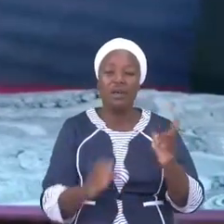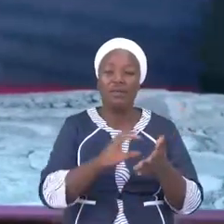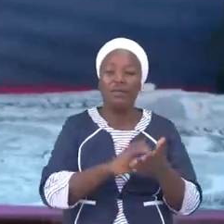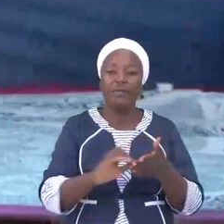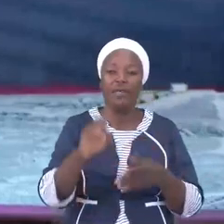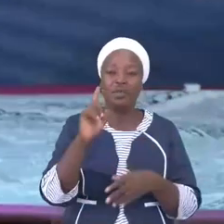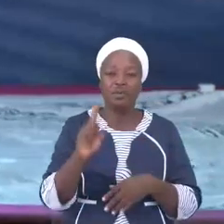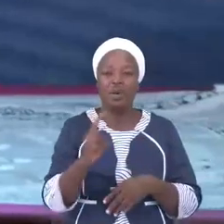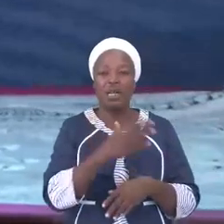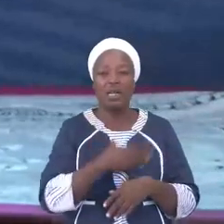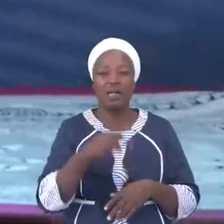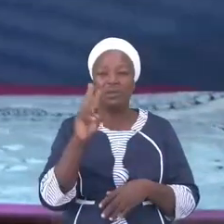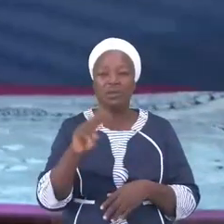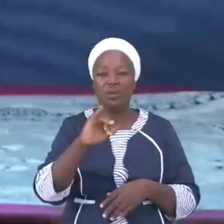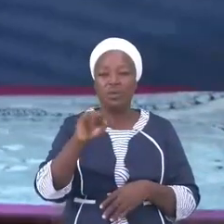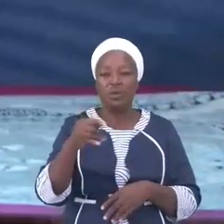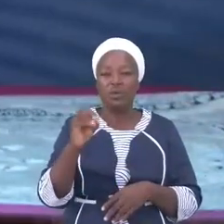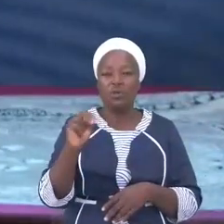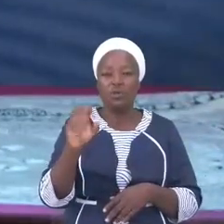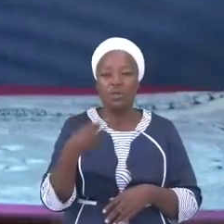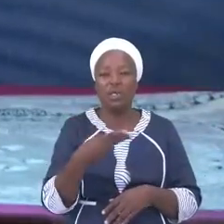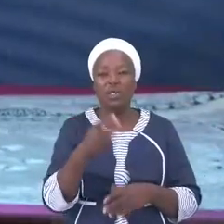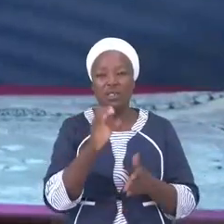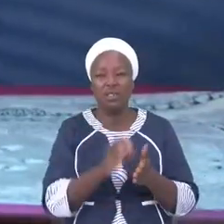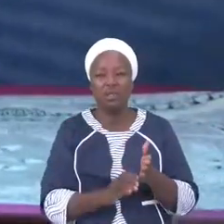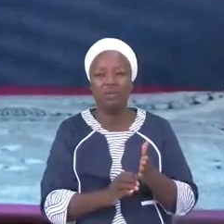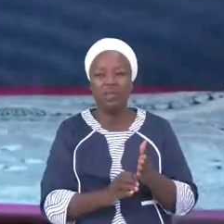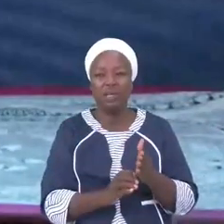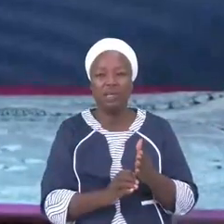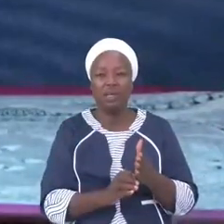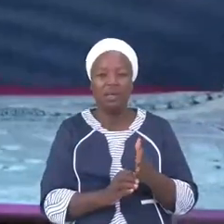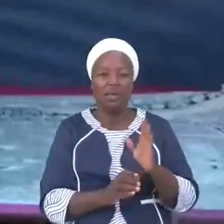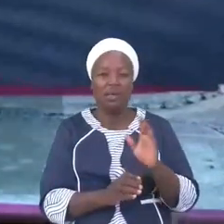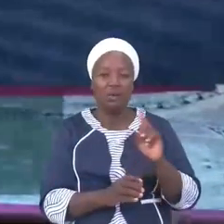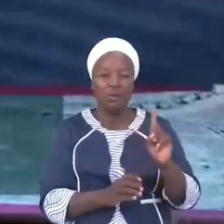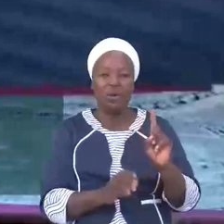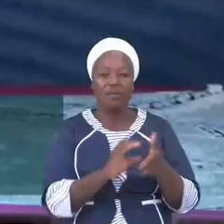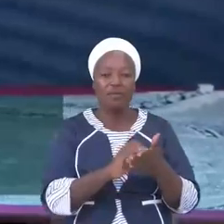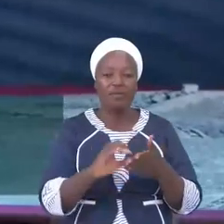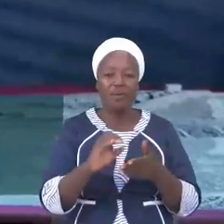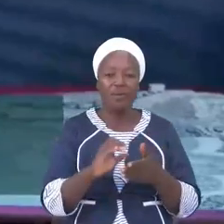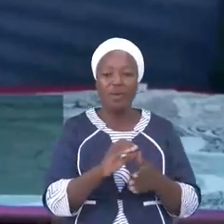2. Jonas chapitre 2, verset 1.